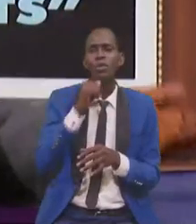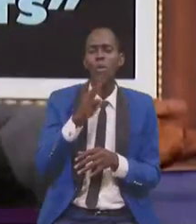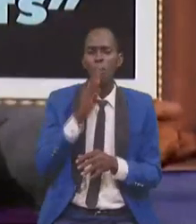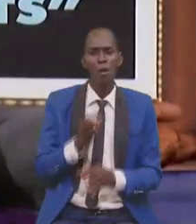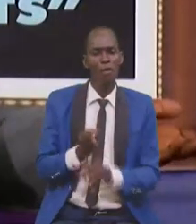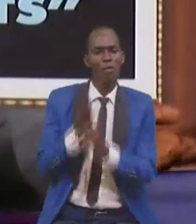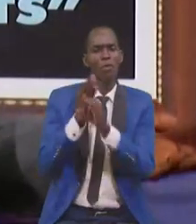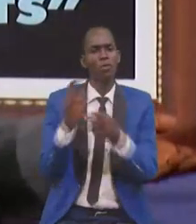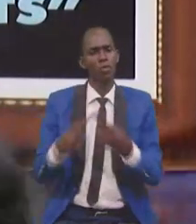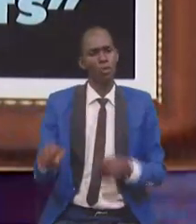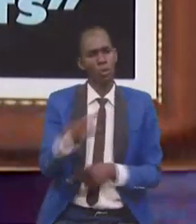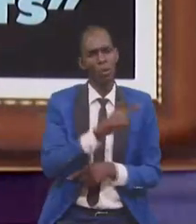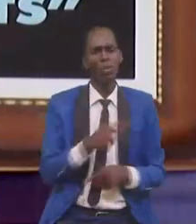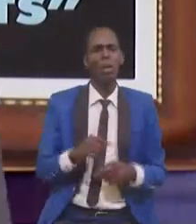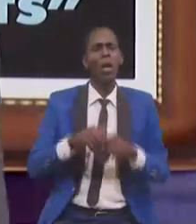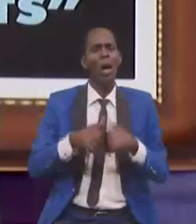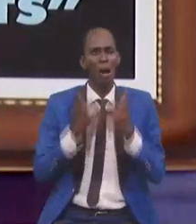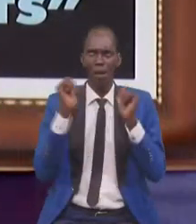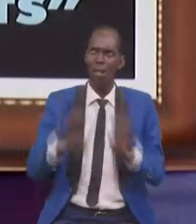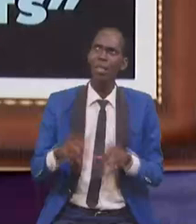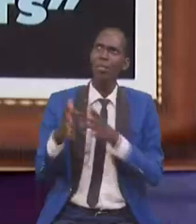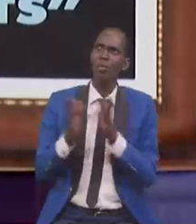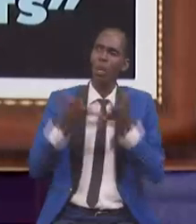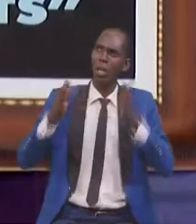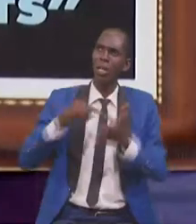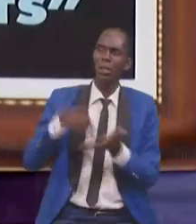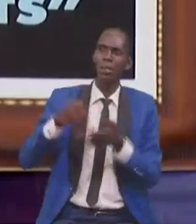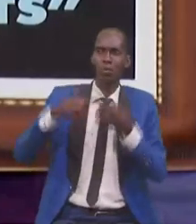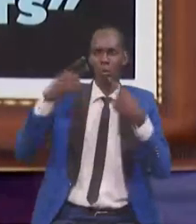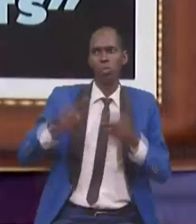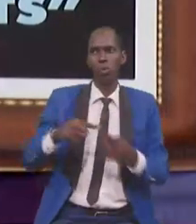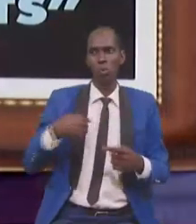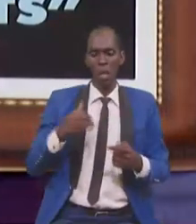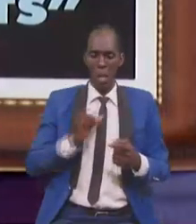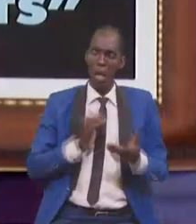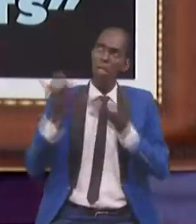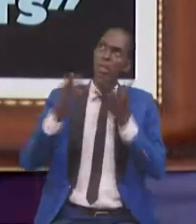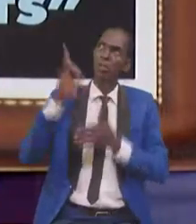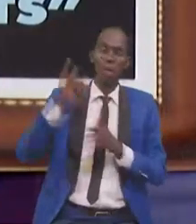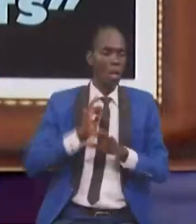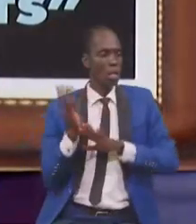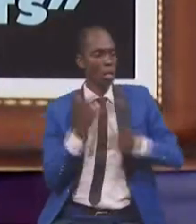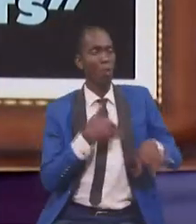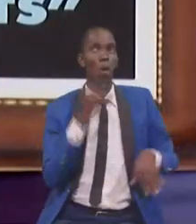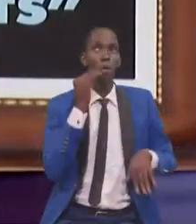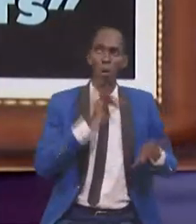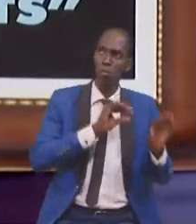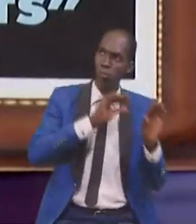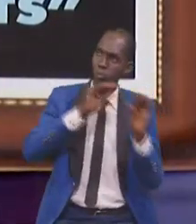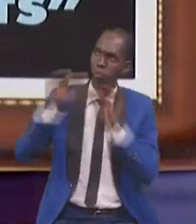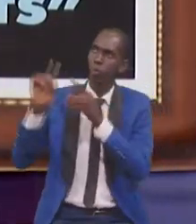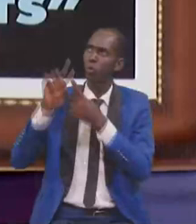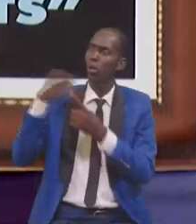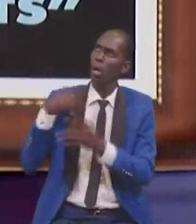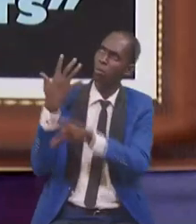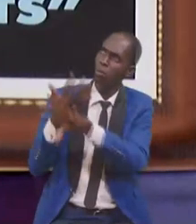d'être partial. Comment ceci peut m'arriver? Je te sais, j'ai quitté chez moi, je suis venu à toi, je te